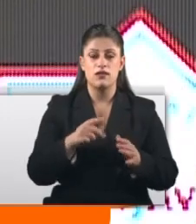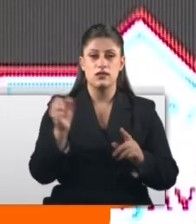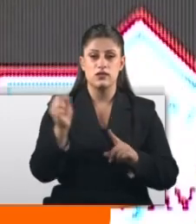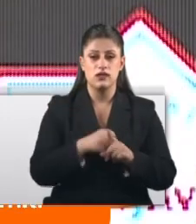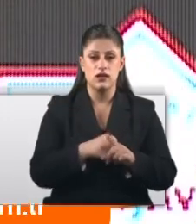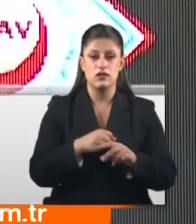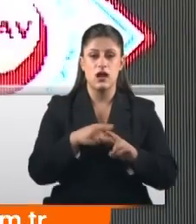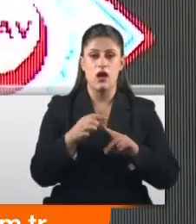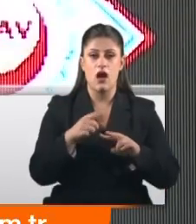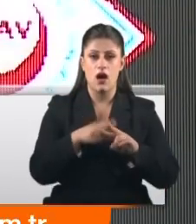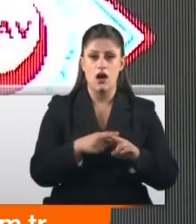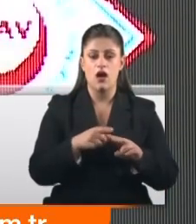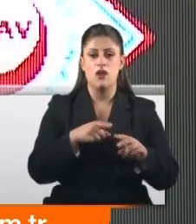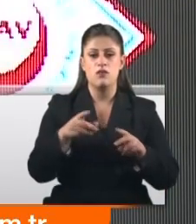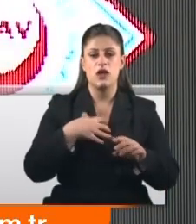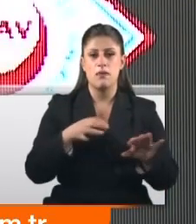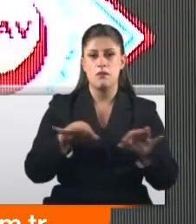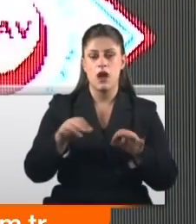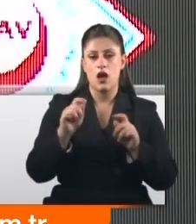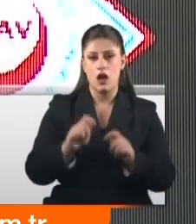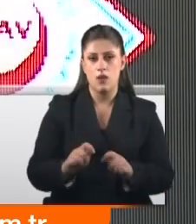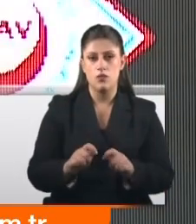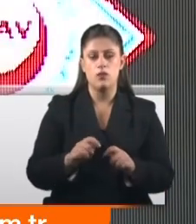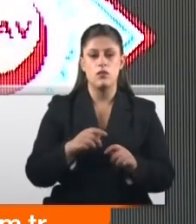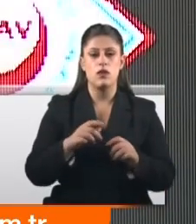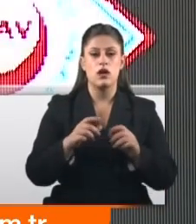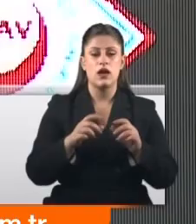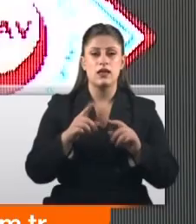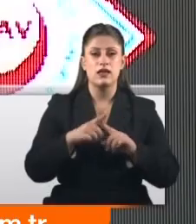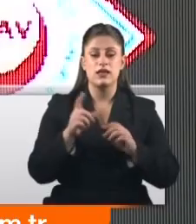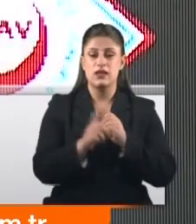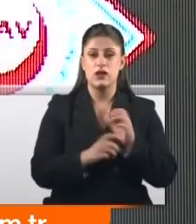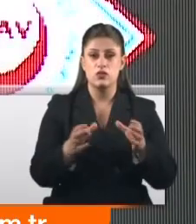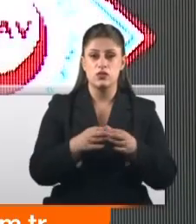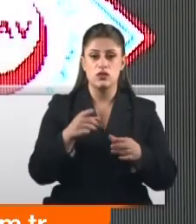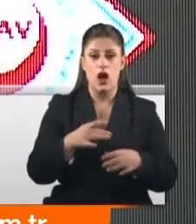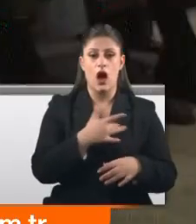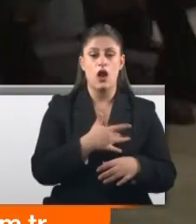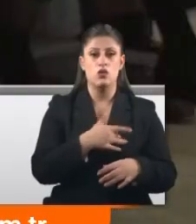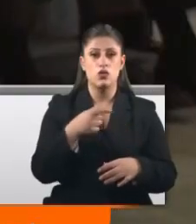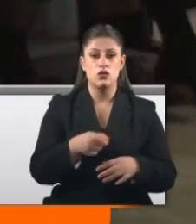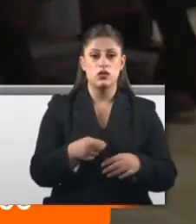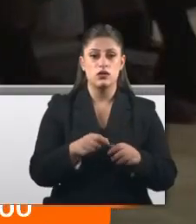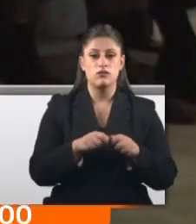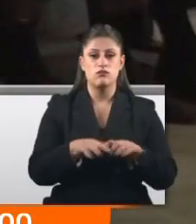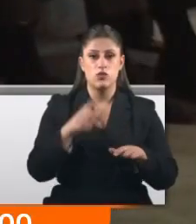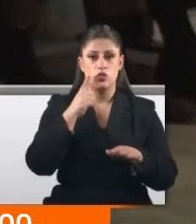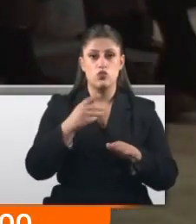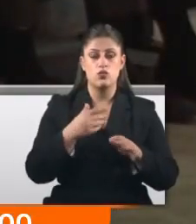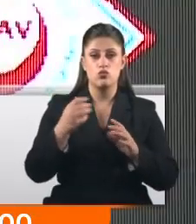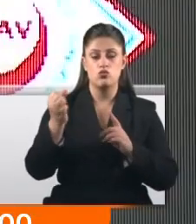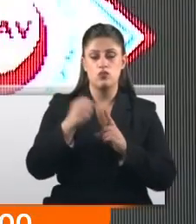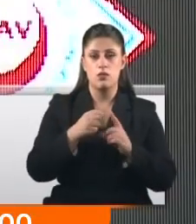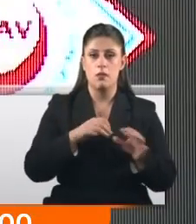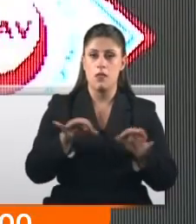bir istasyondur. Siyanist terör çetesi Anadolu'yu çevrelemek maksadıyla üzerimize gelmeyi